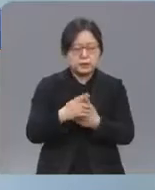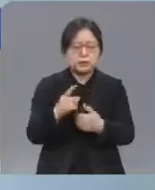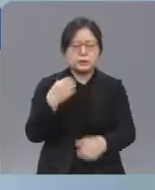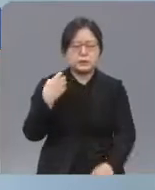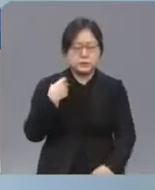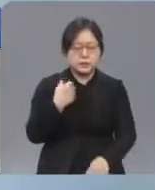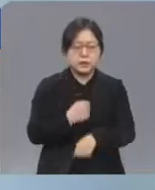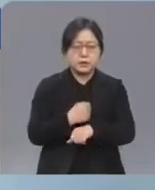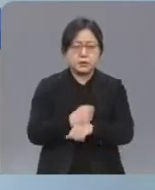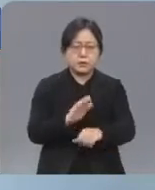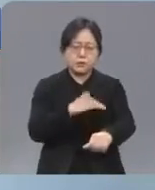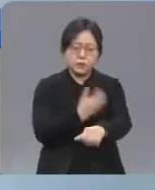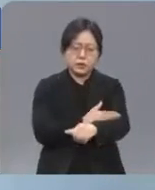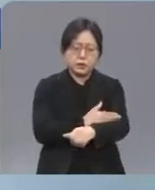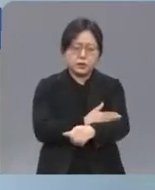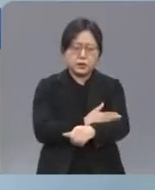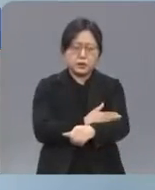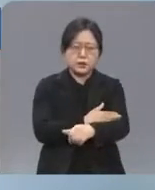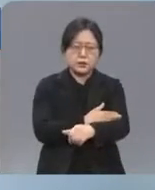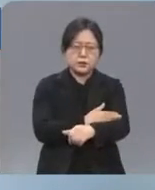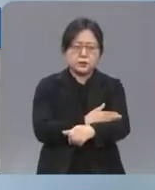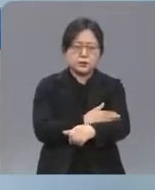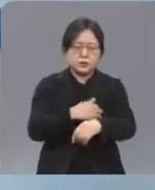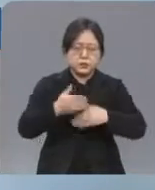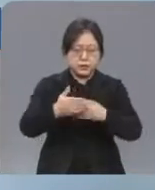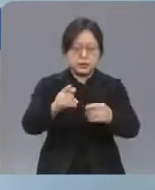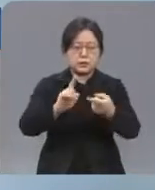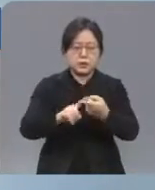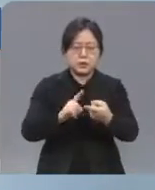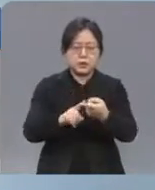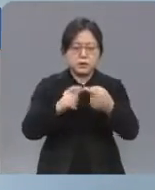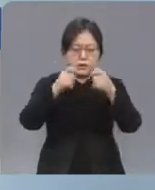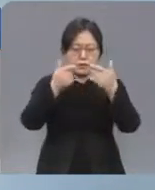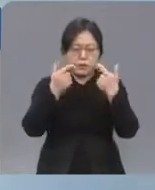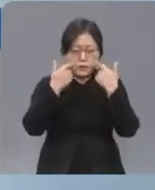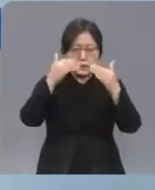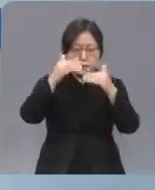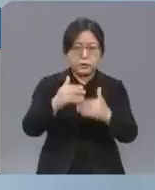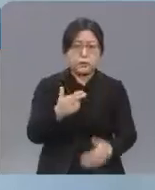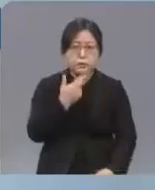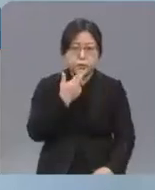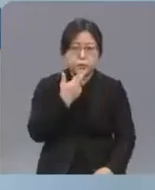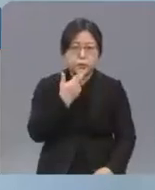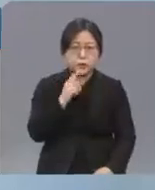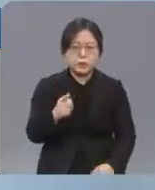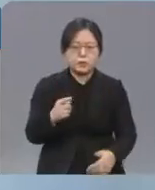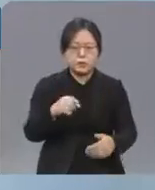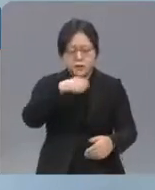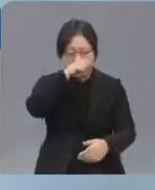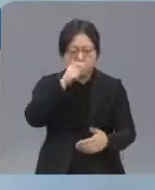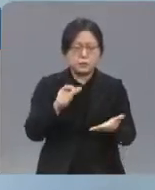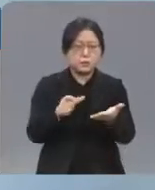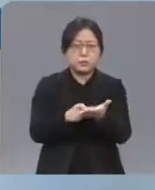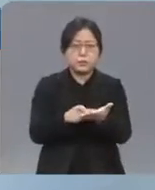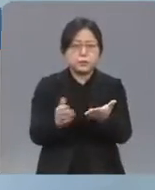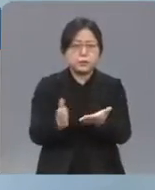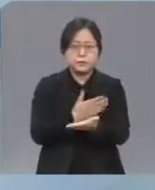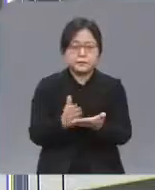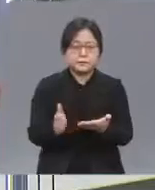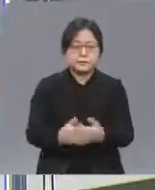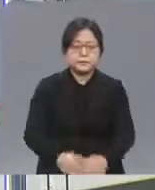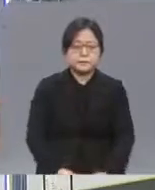갖고 어떠한 권한과 책임 하에서 진행이 되는지에 대한 면밀한 내용이 없었고 그에 수반되는 예산도 따로 편성되지